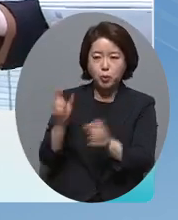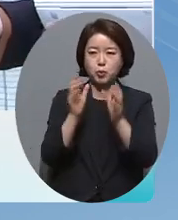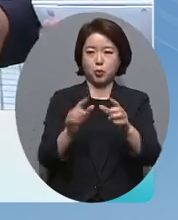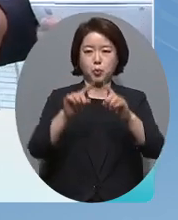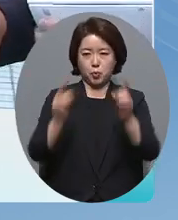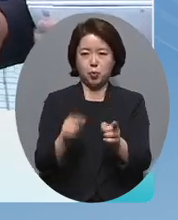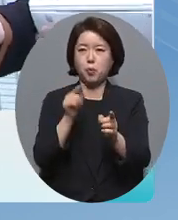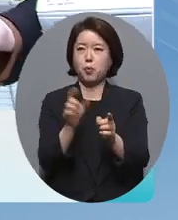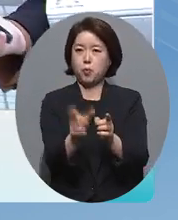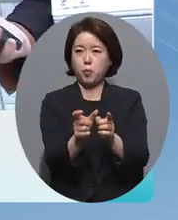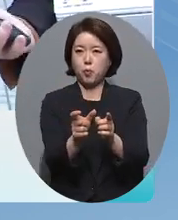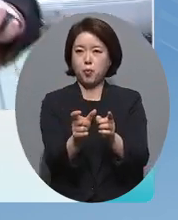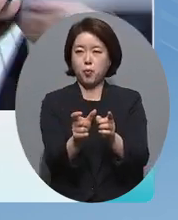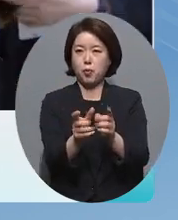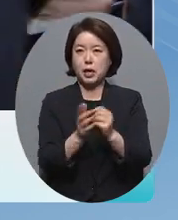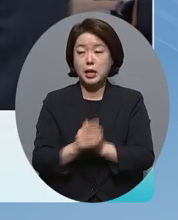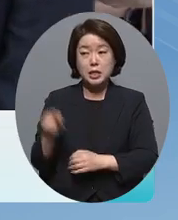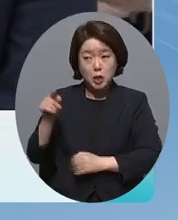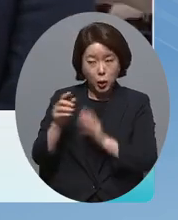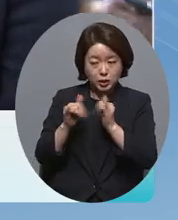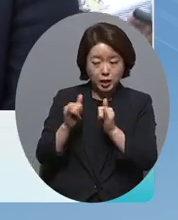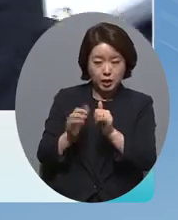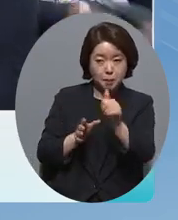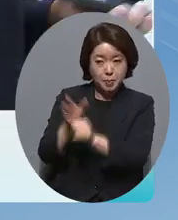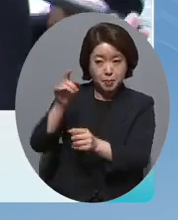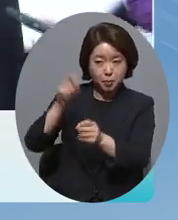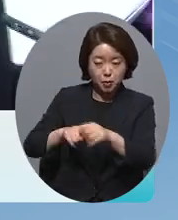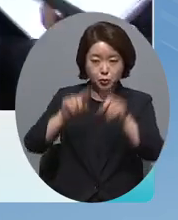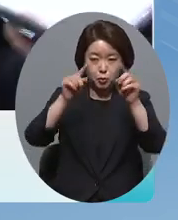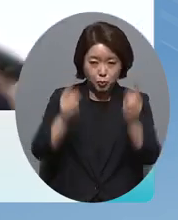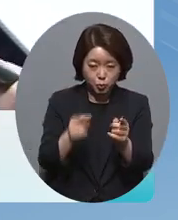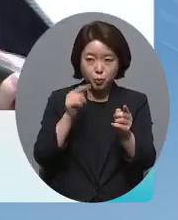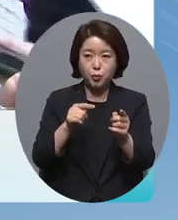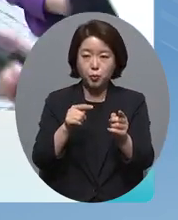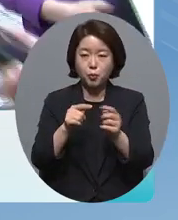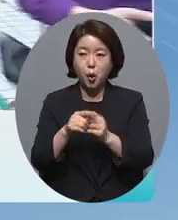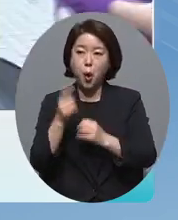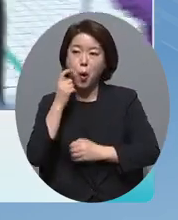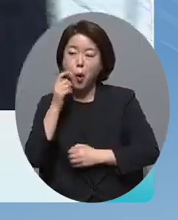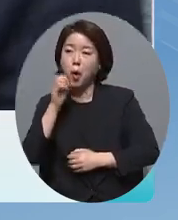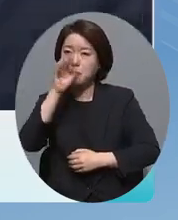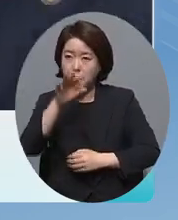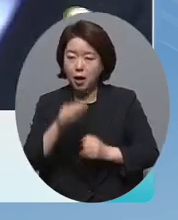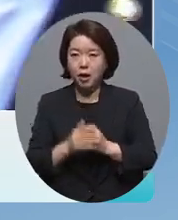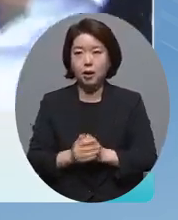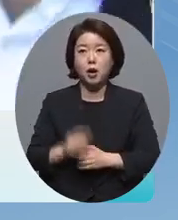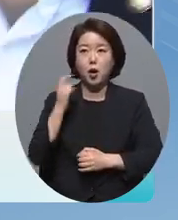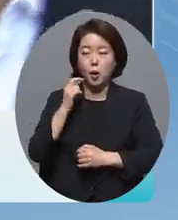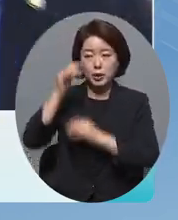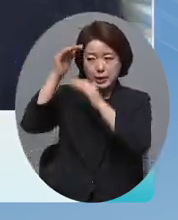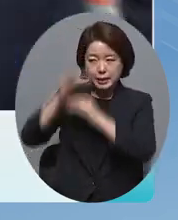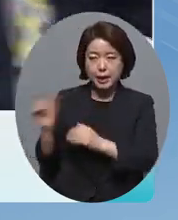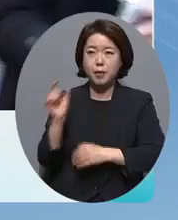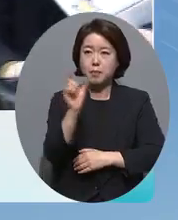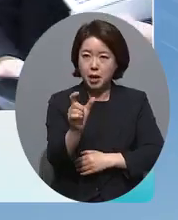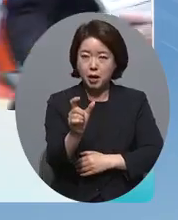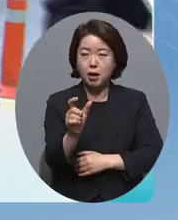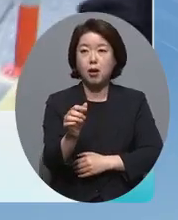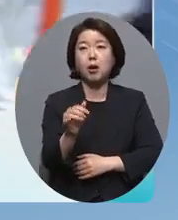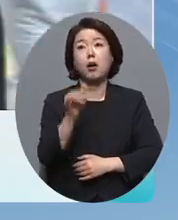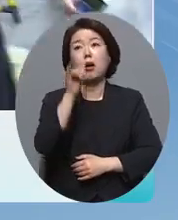사람을 타인을 비방할 목적으로 허위의 사실을 적시 또는 거짓의 사실을 적시 이렇게 돼